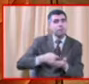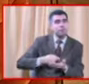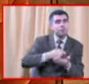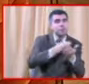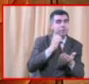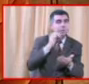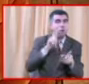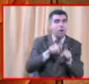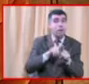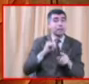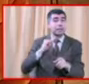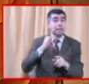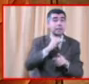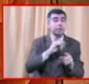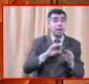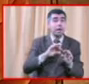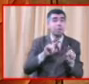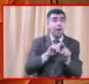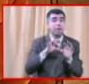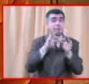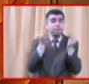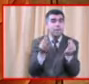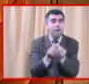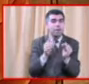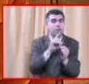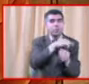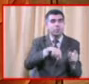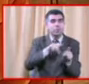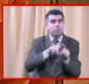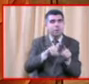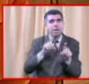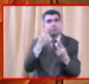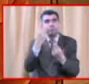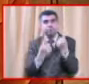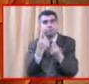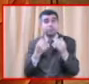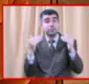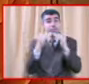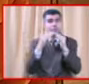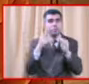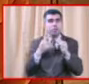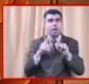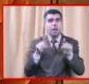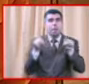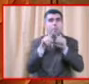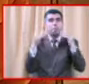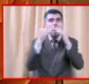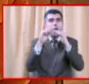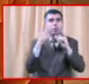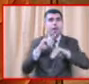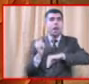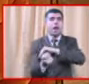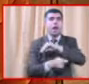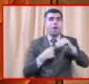كيمكننا من ترجمة تكافؤ الفرص بين فئات المجتمع، ما بين العالم القروي والعالم الحضري، وكذلك حتى